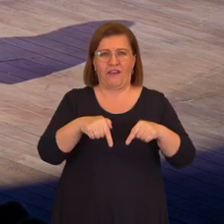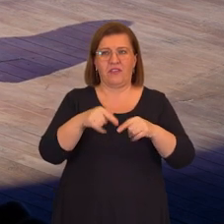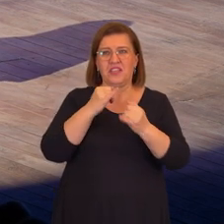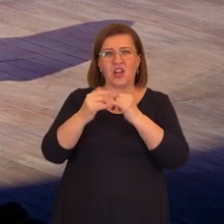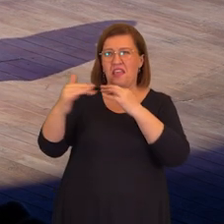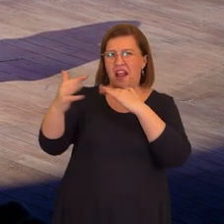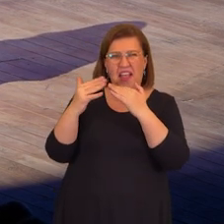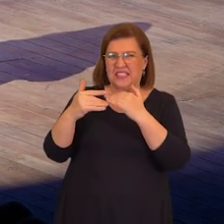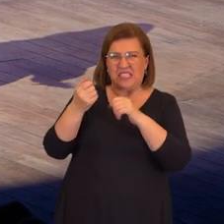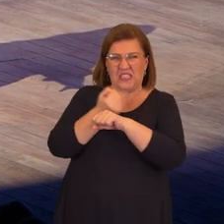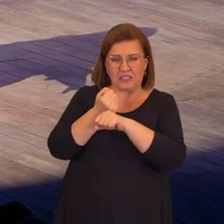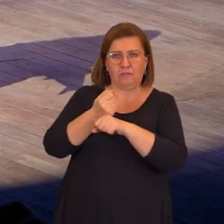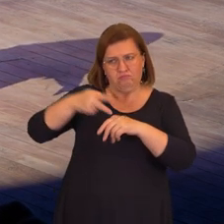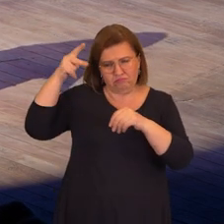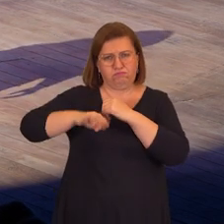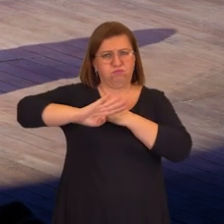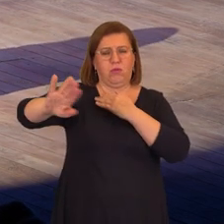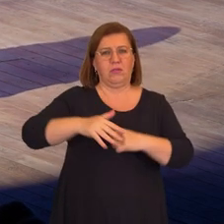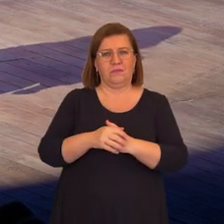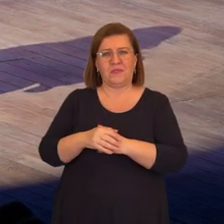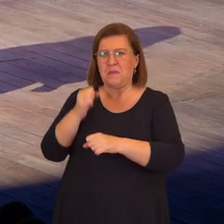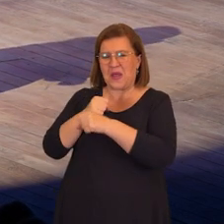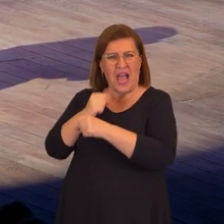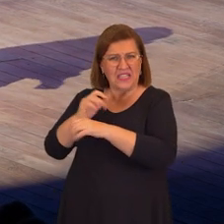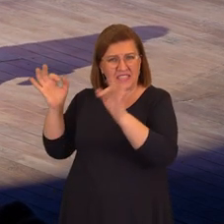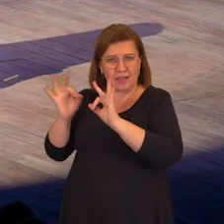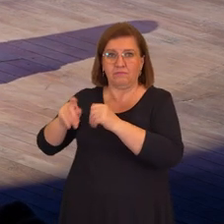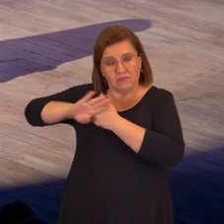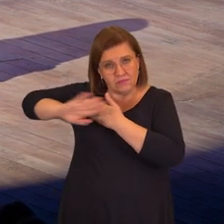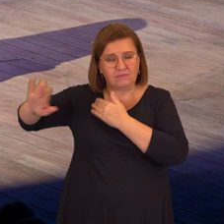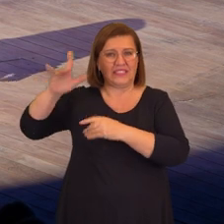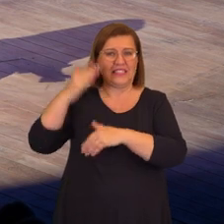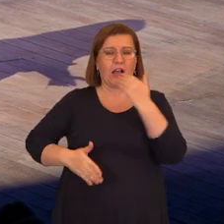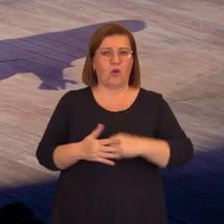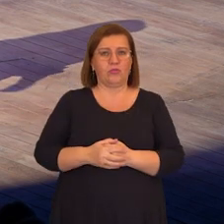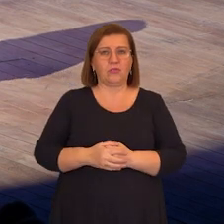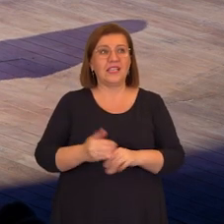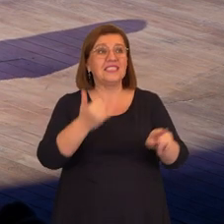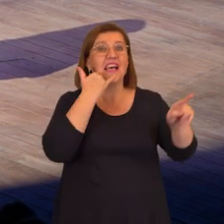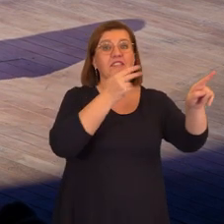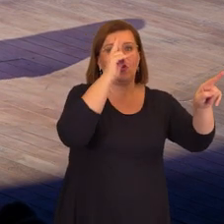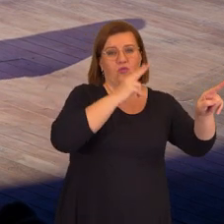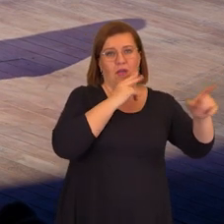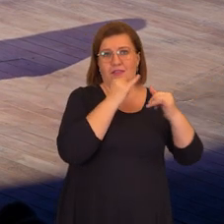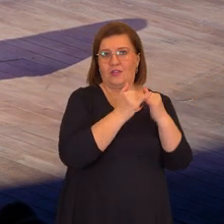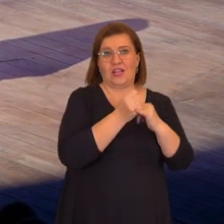służy. Zakończ toksyczną pracę. Zadzwoń do taty, z którym nie rozmawiałaś od kilku